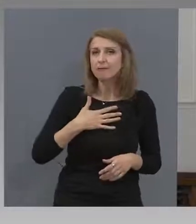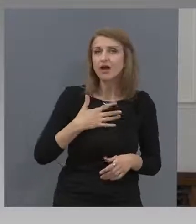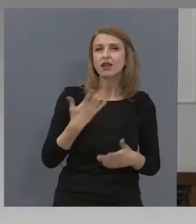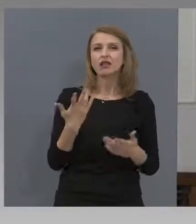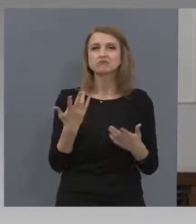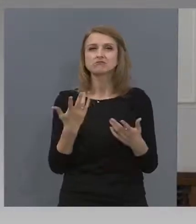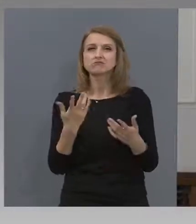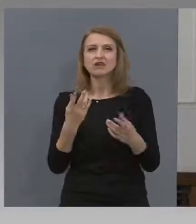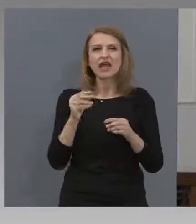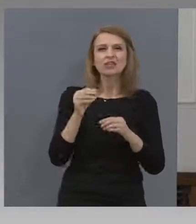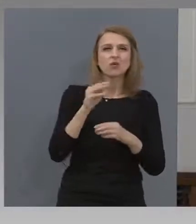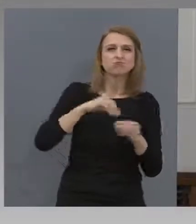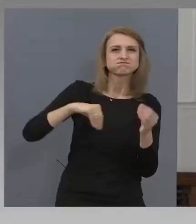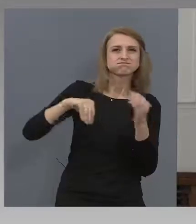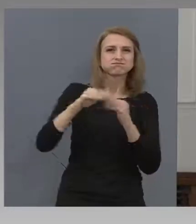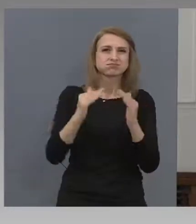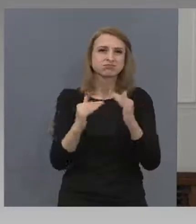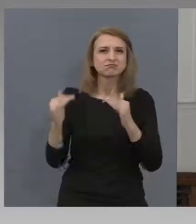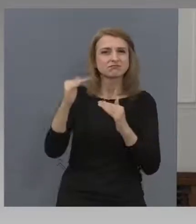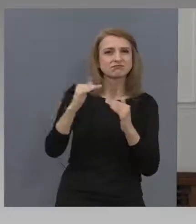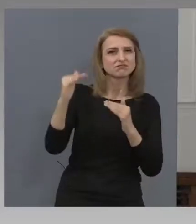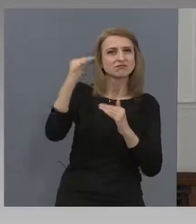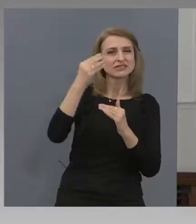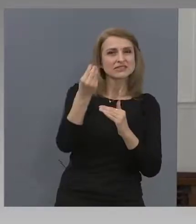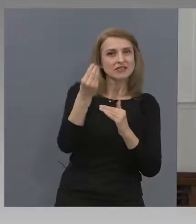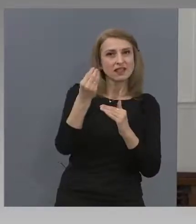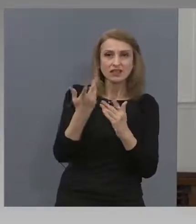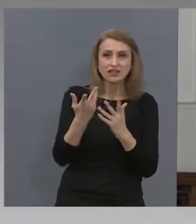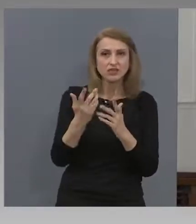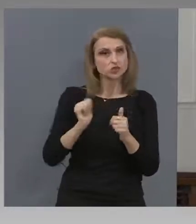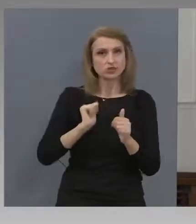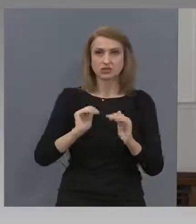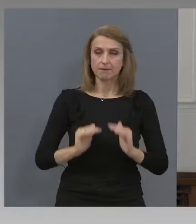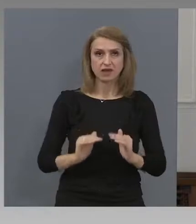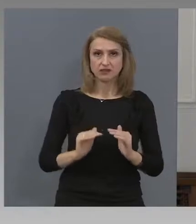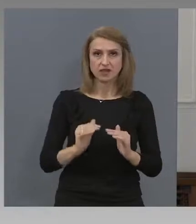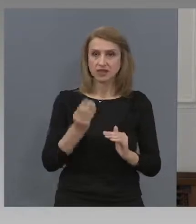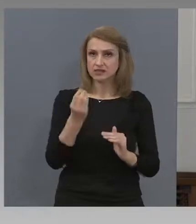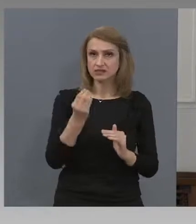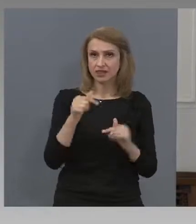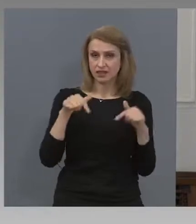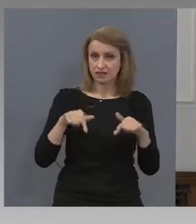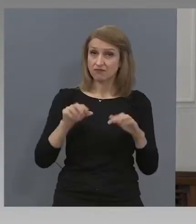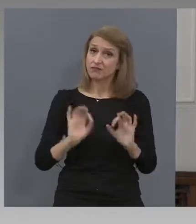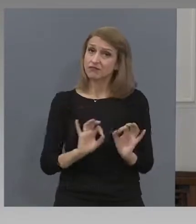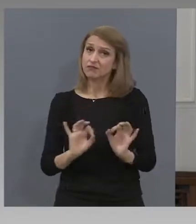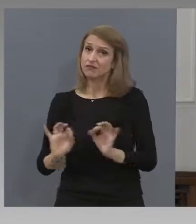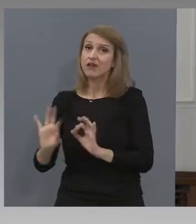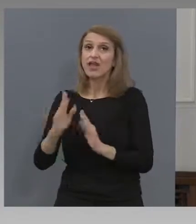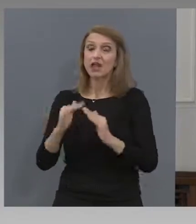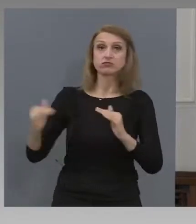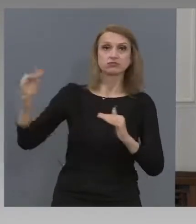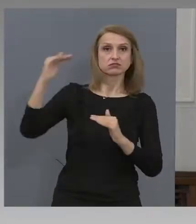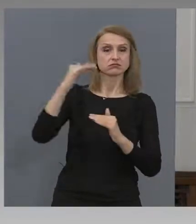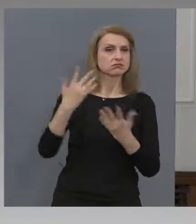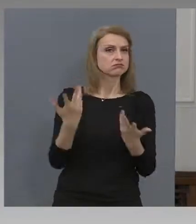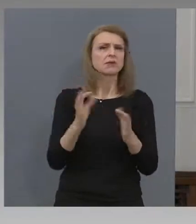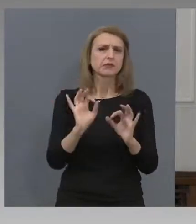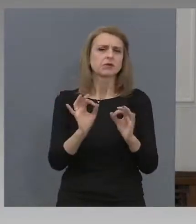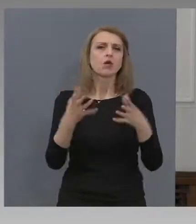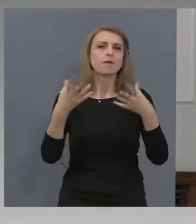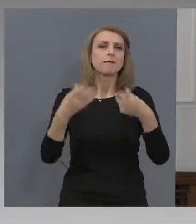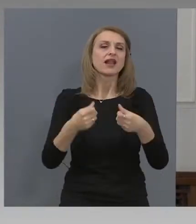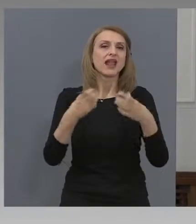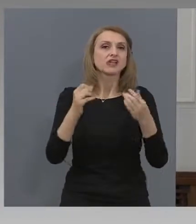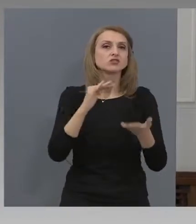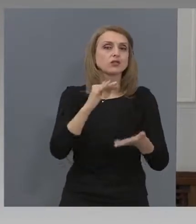с цените? Ще се запазят ли сегашните, примерно на млечните продукти, спрямо тези нови производители, на които